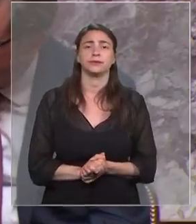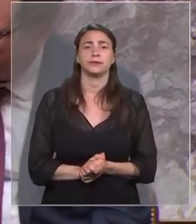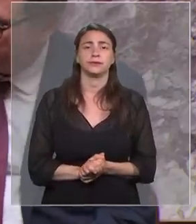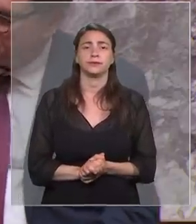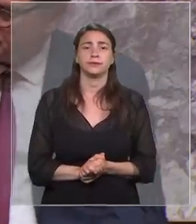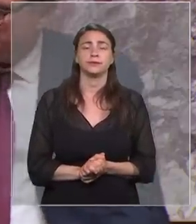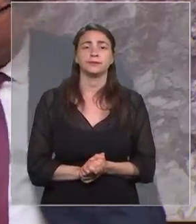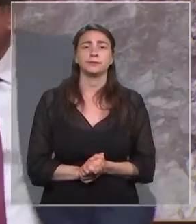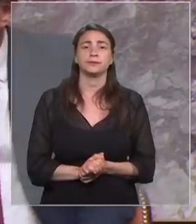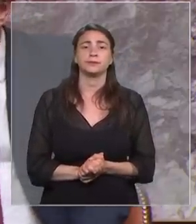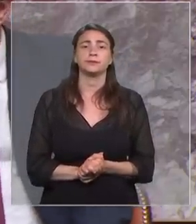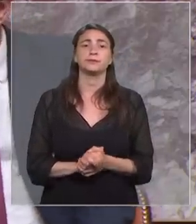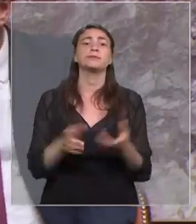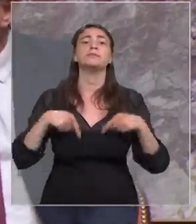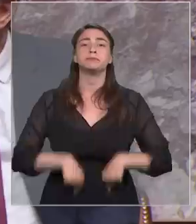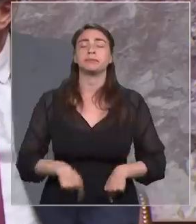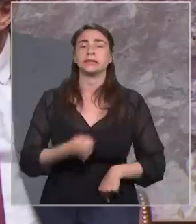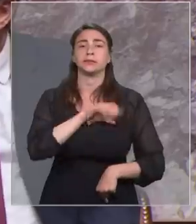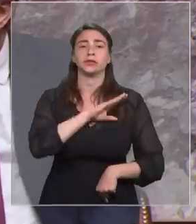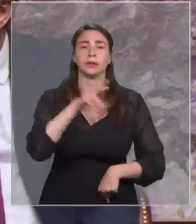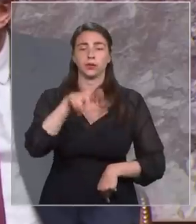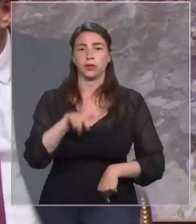de la ville et du logement.